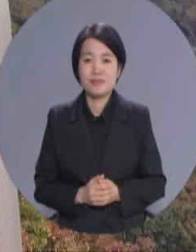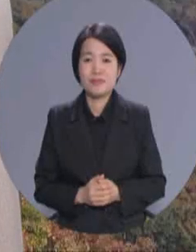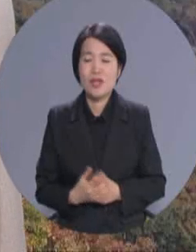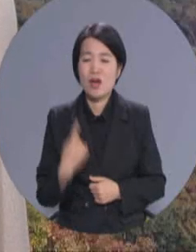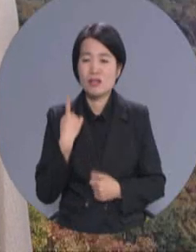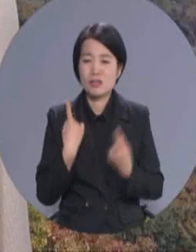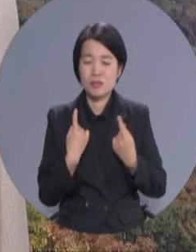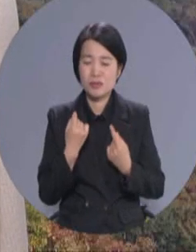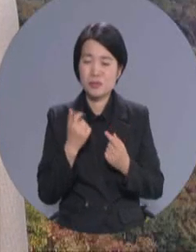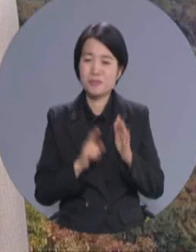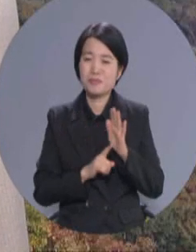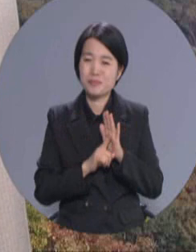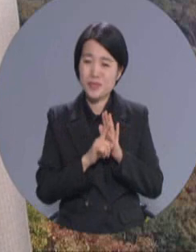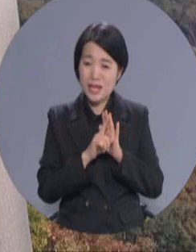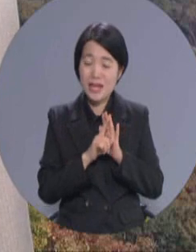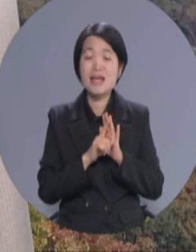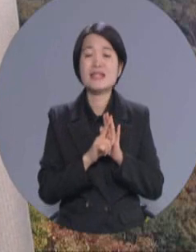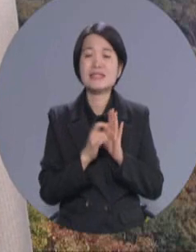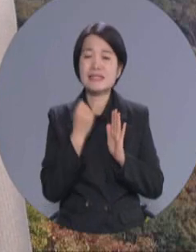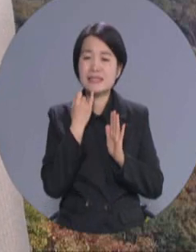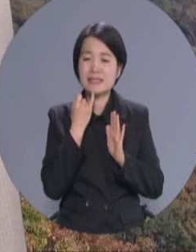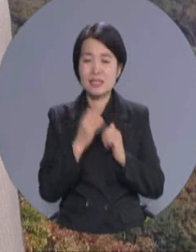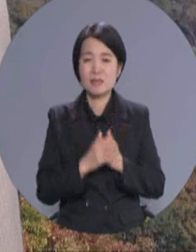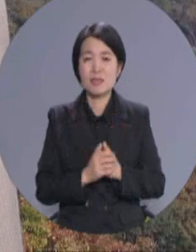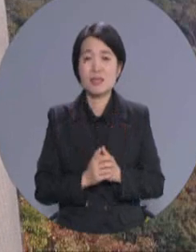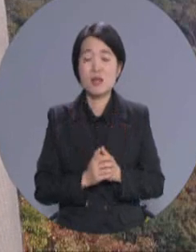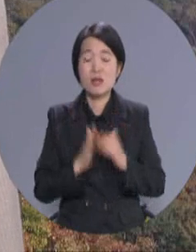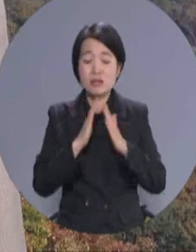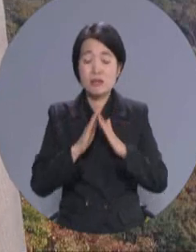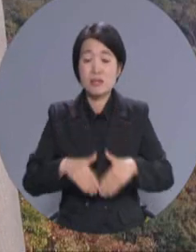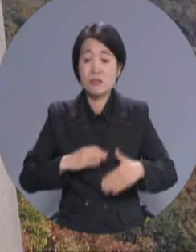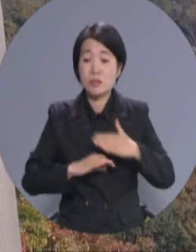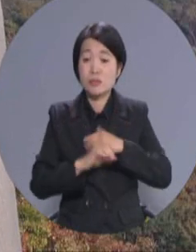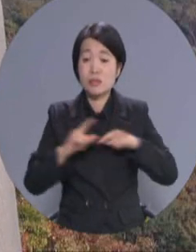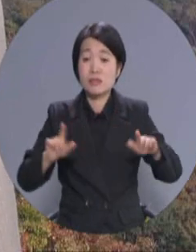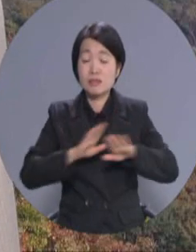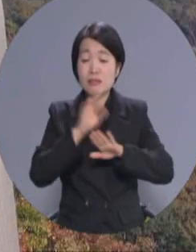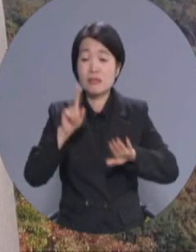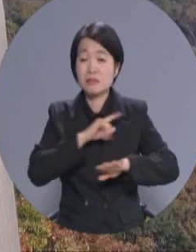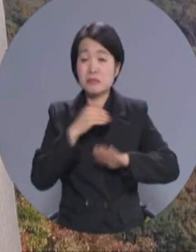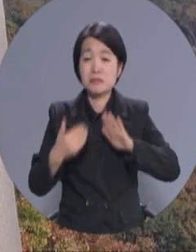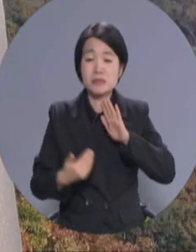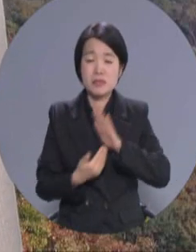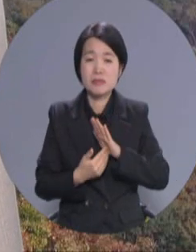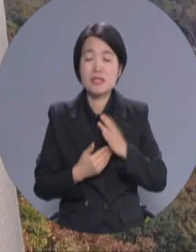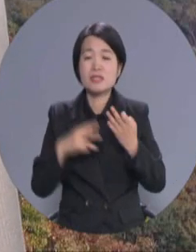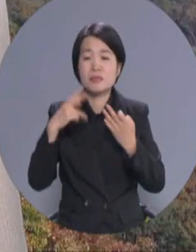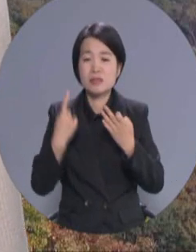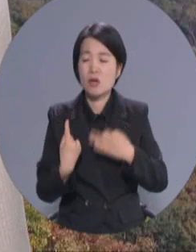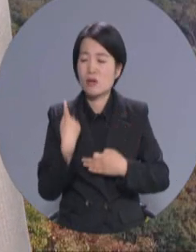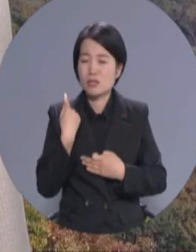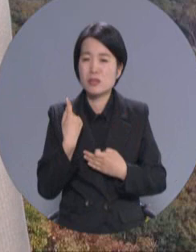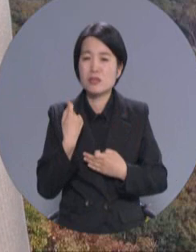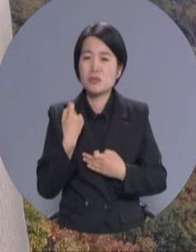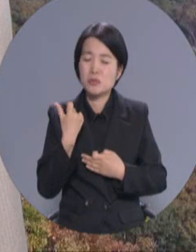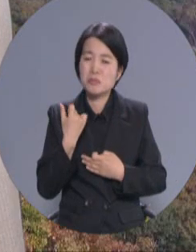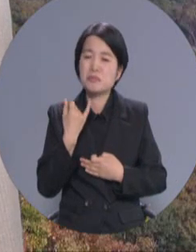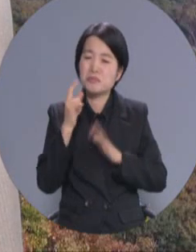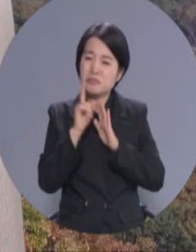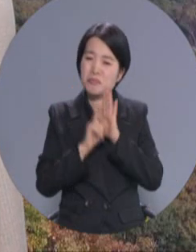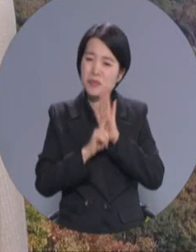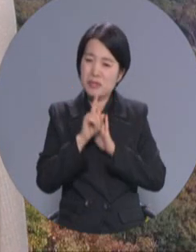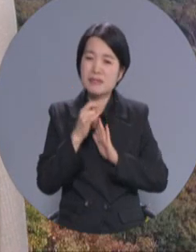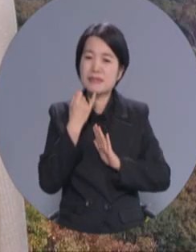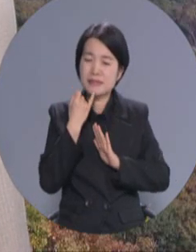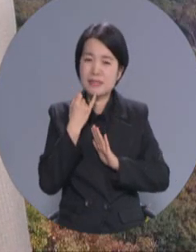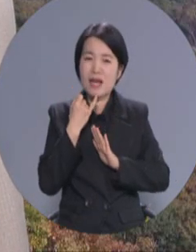어제보다는 추위가 조금 물러갔습니다 오늘 전남 동부 지역에 낮 최고 기온 14도를 기록하며 어제보단 덜 추웠지만